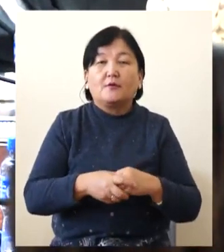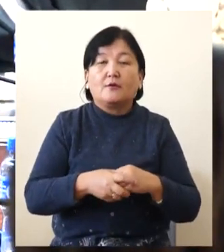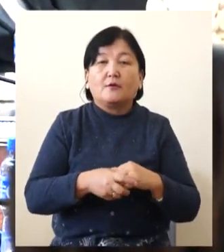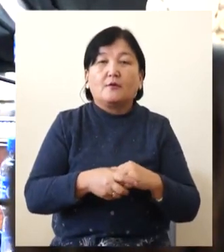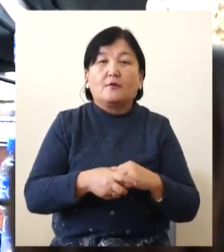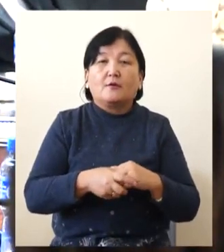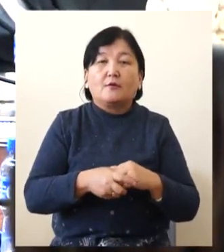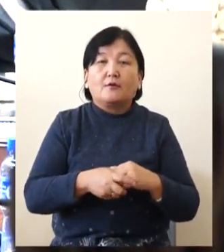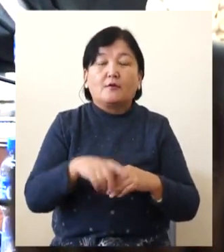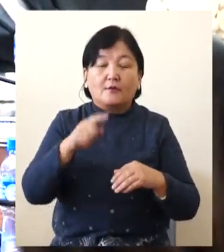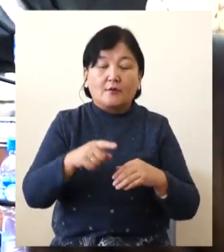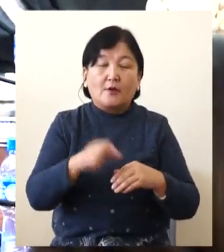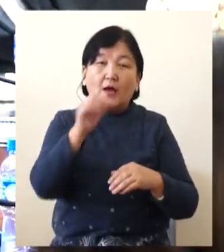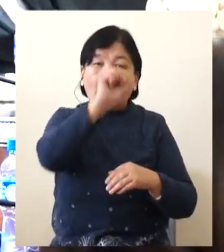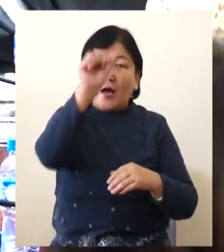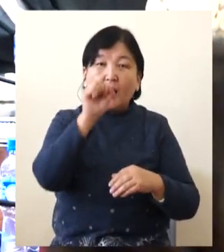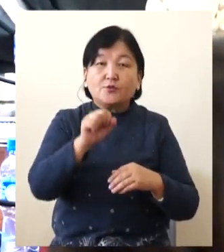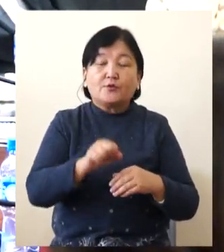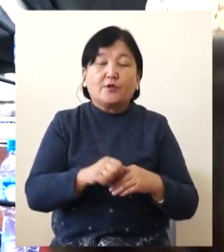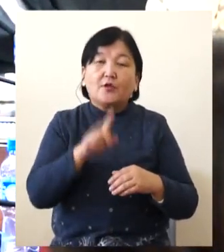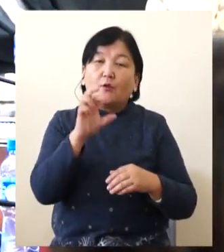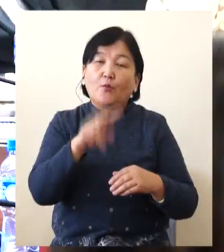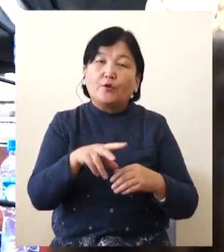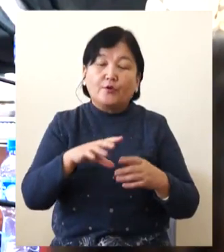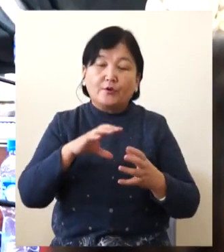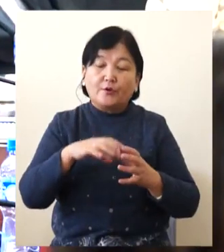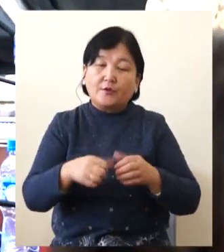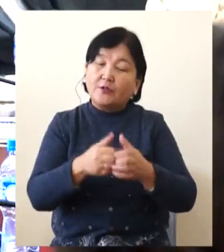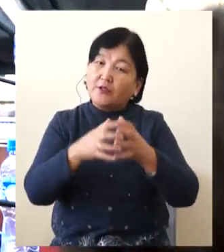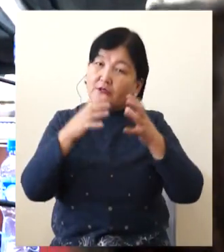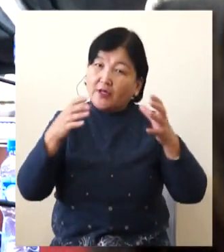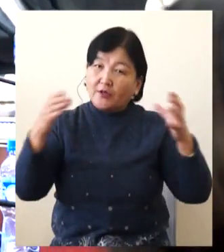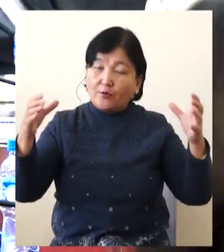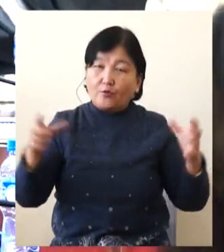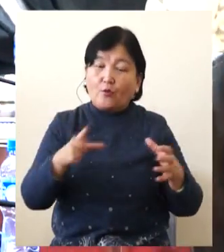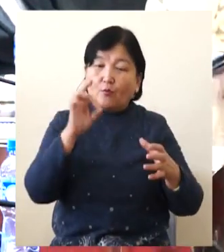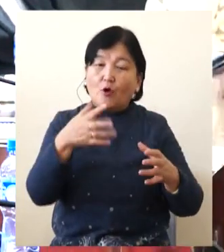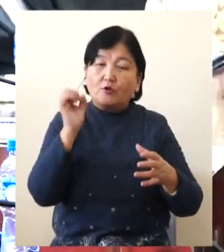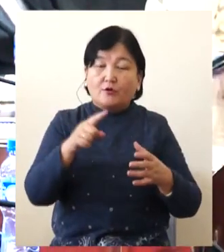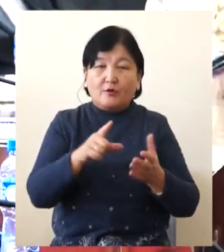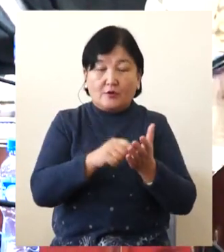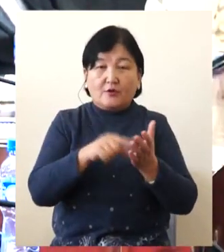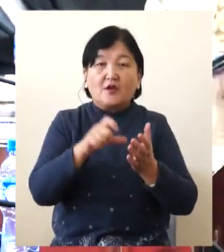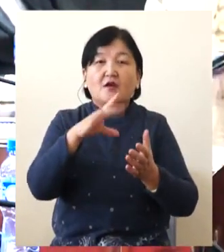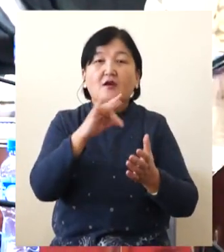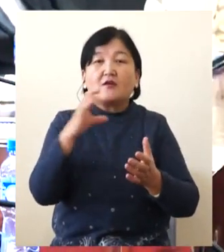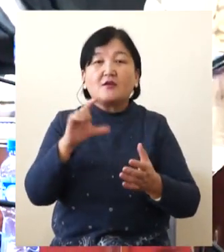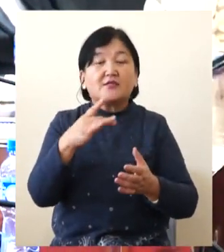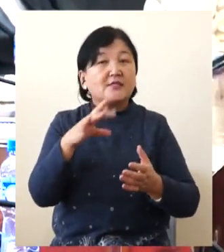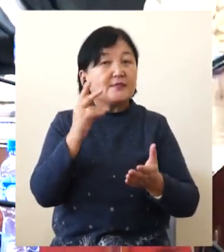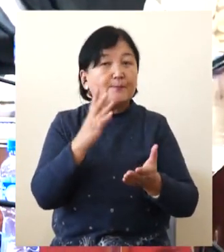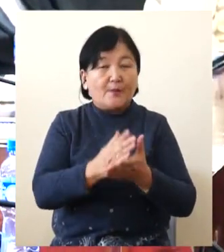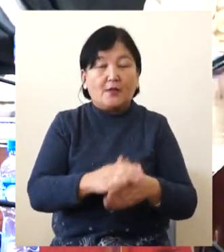нүүр байгуулалтын асуудлууд энд дүү. Энэ асуудал бол илүү хүмүүс болоод одоо хэрэгс идэлцсэн байгаа.